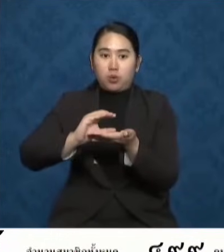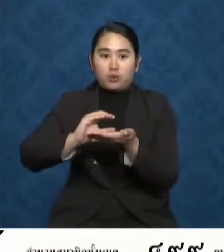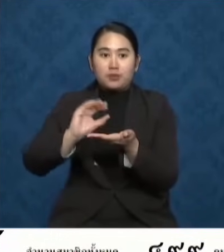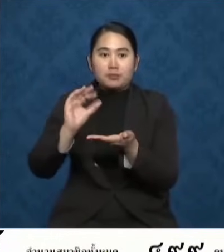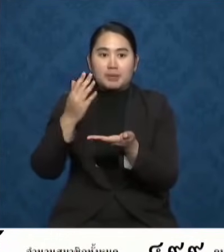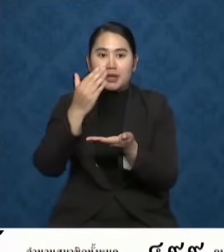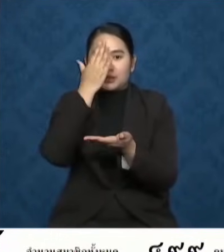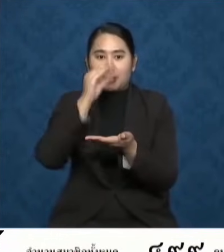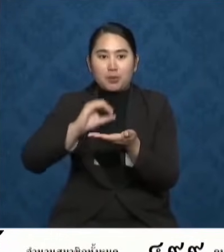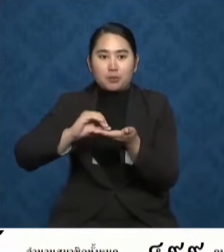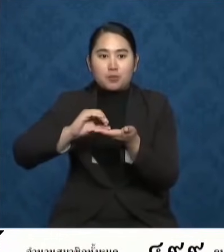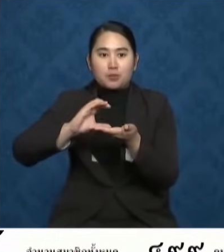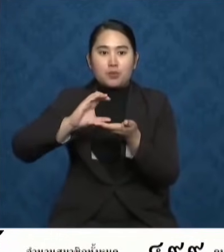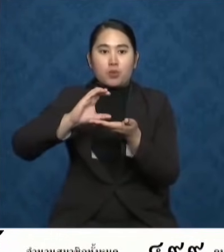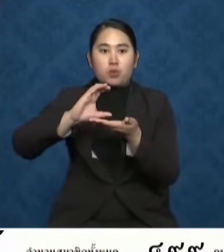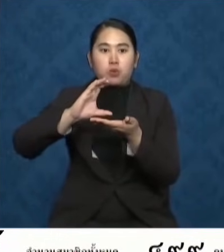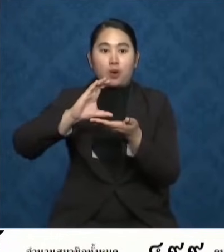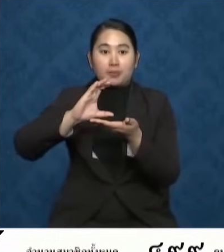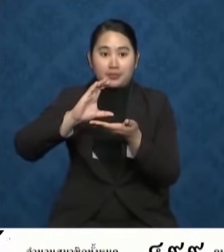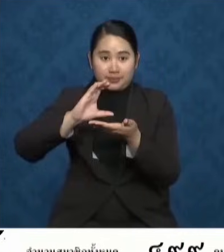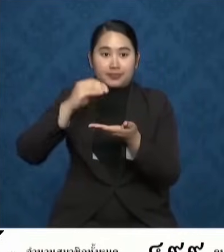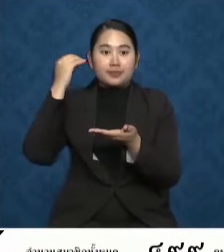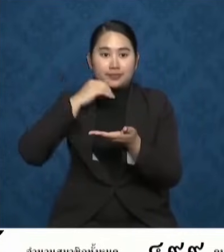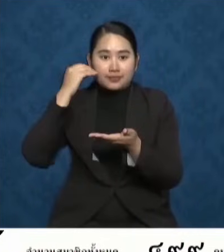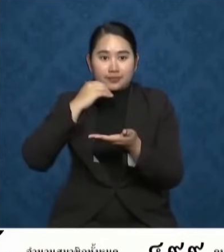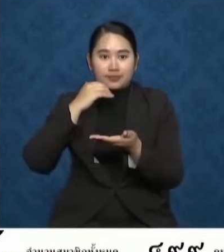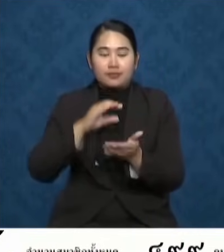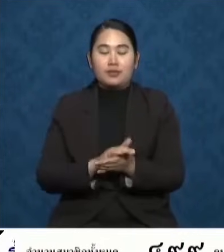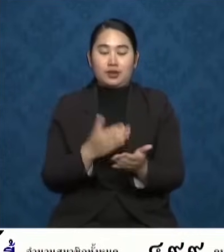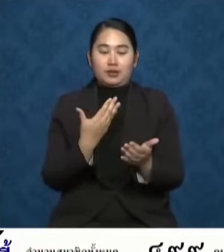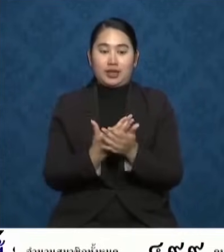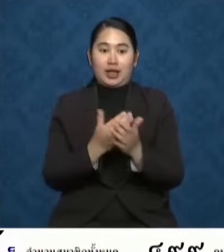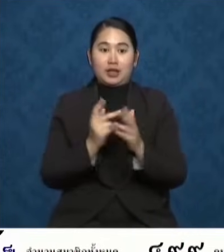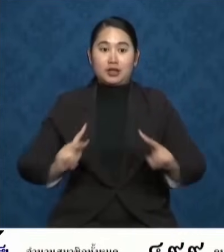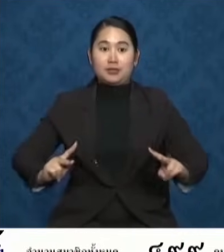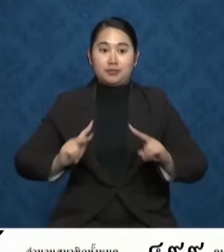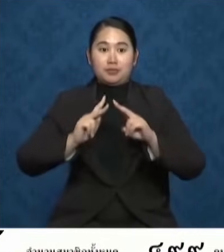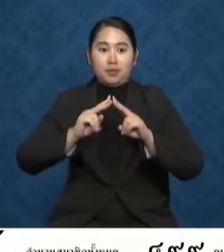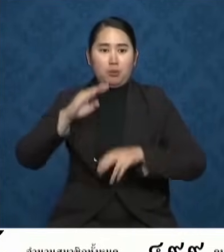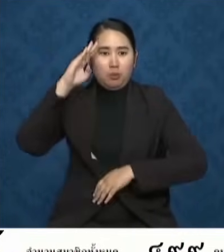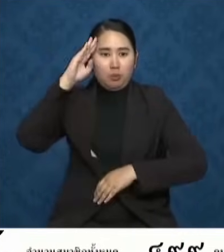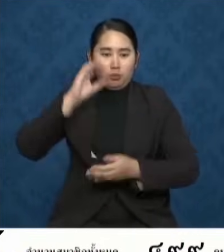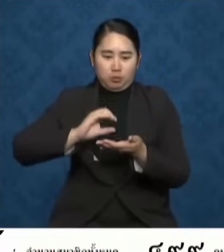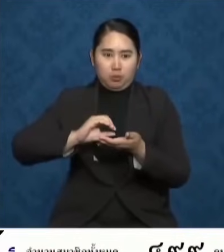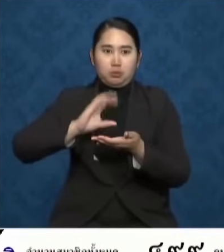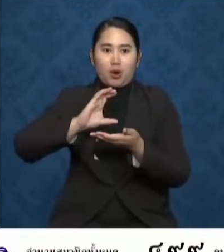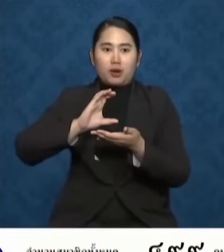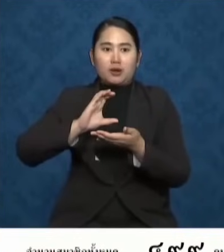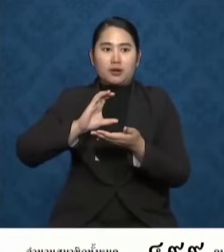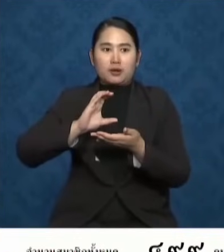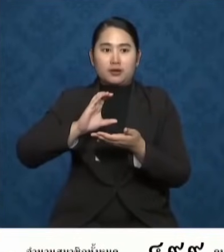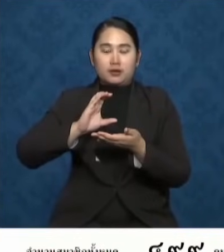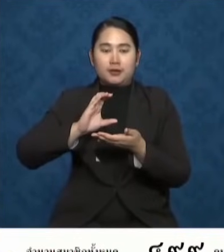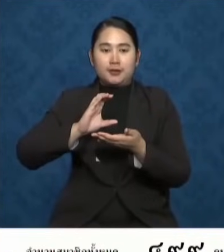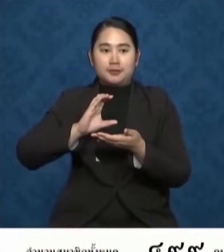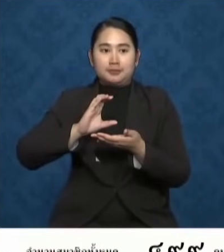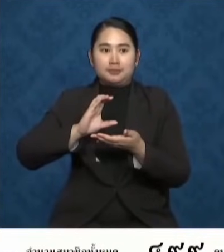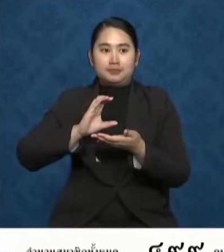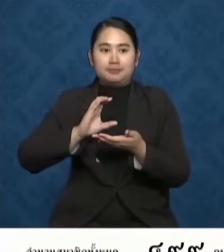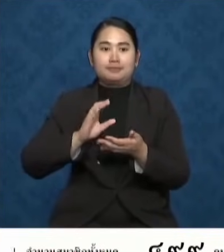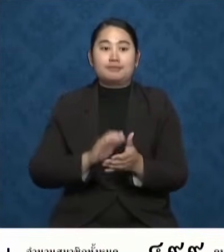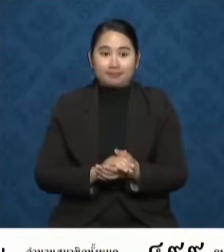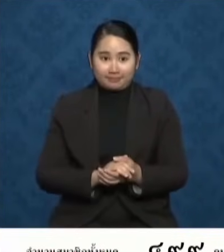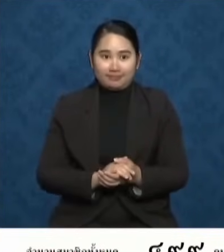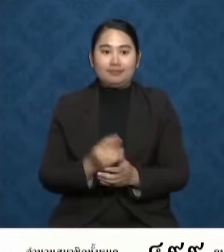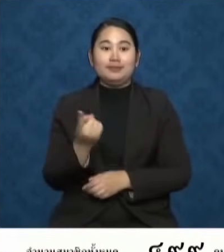ลอดแล้วทำไมงบกองทัพต้องเยอะแม้ในภาวะวิกฤตนี่คำถามที่